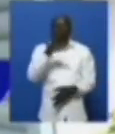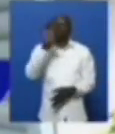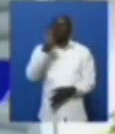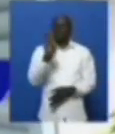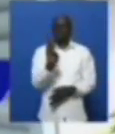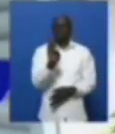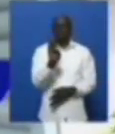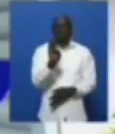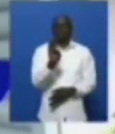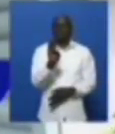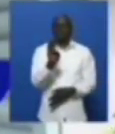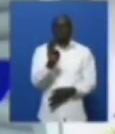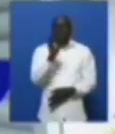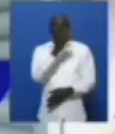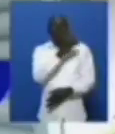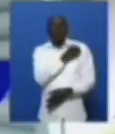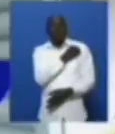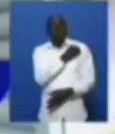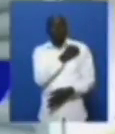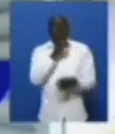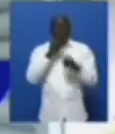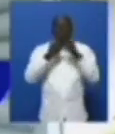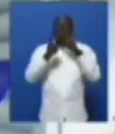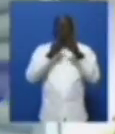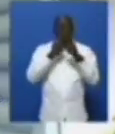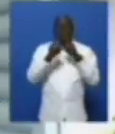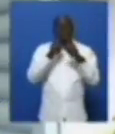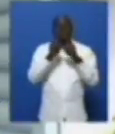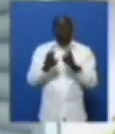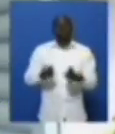1956, Ouezin parlait de l'immigration. En